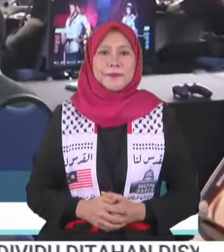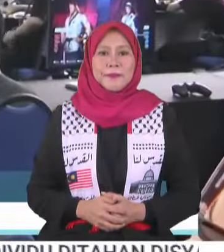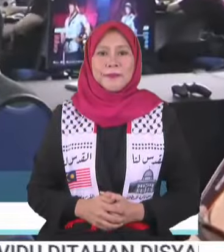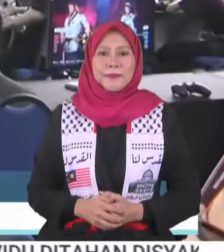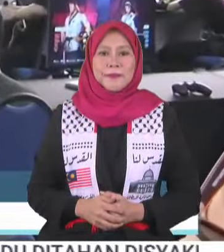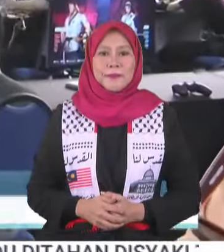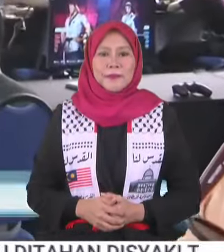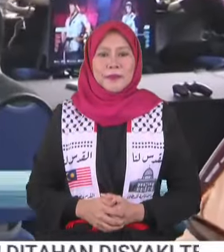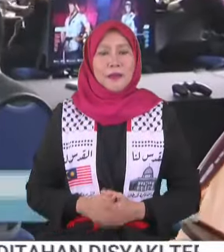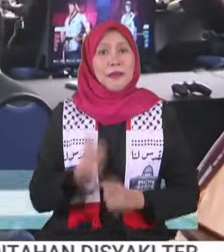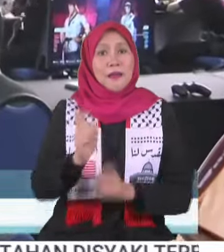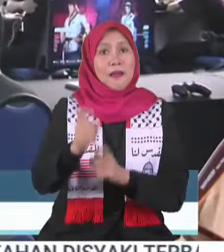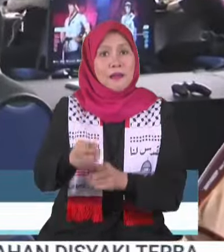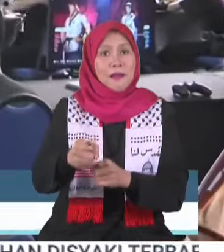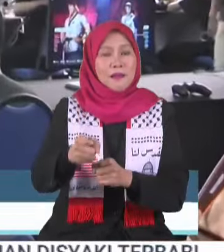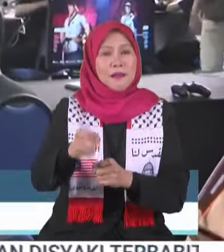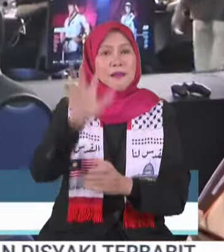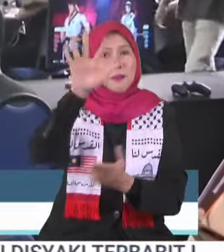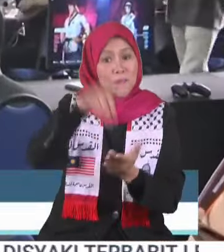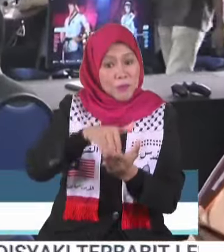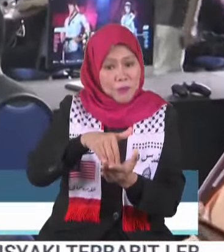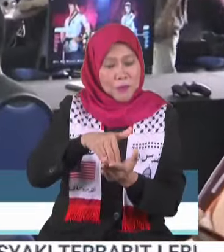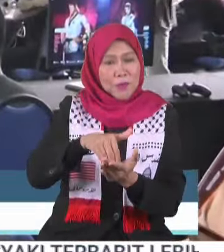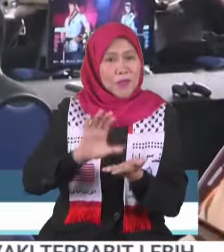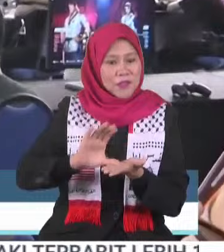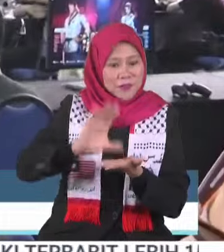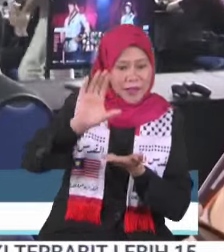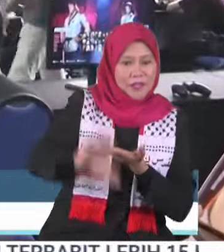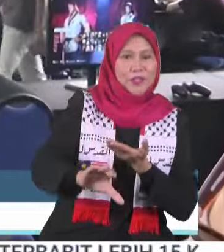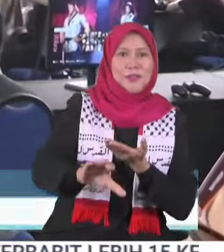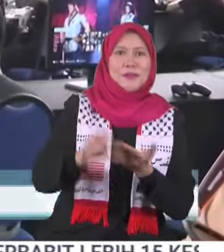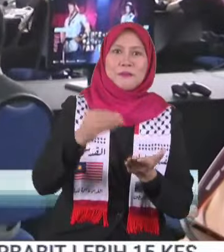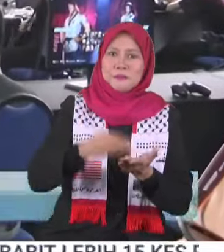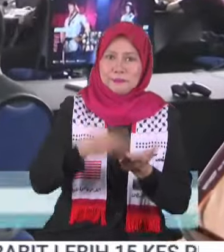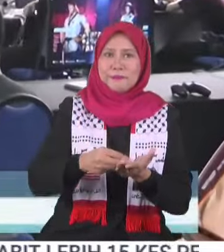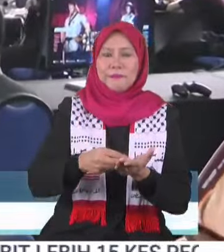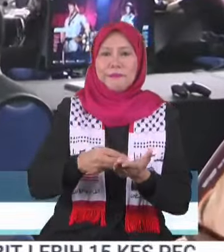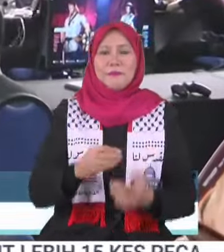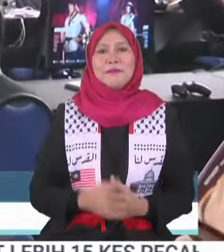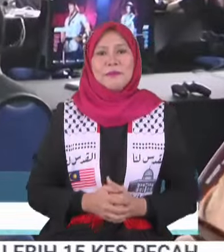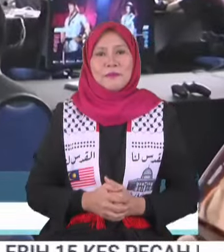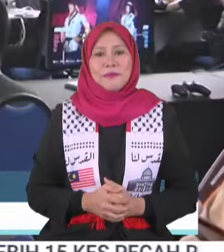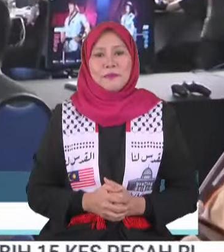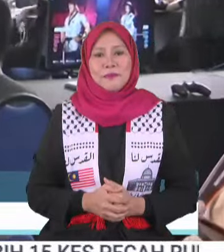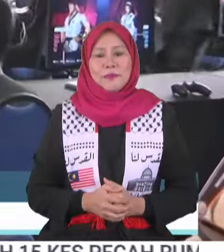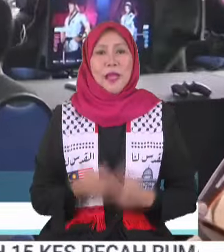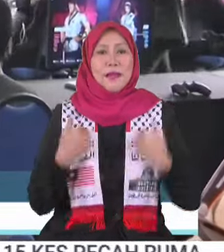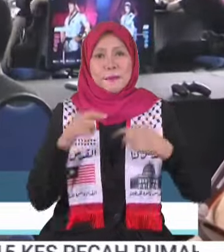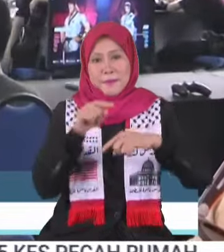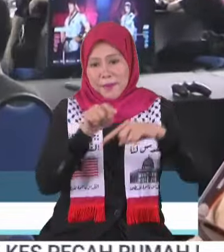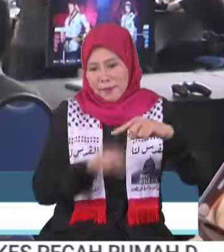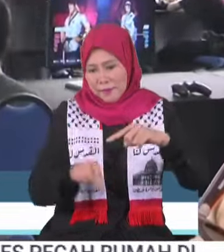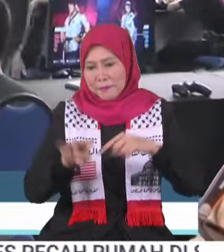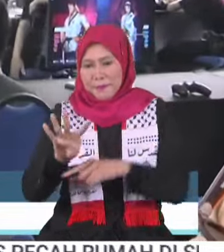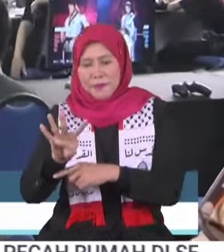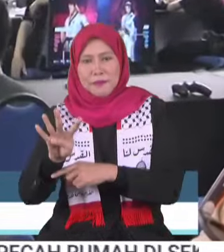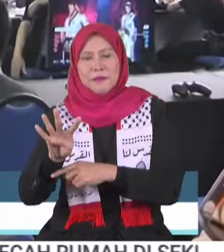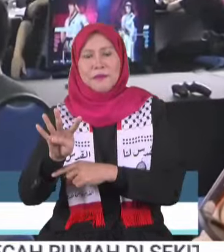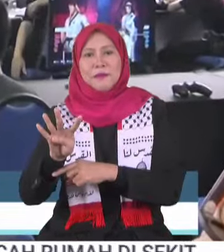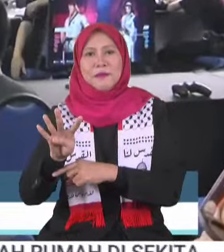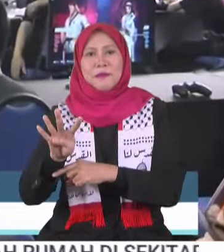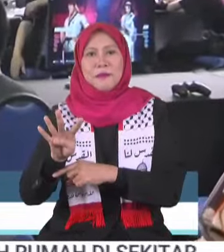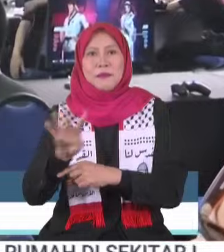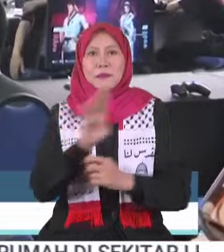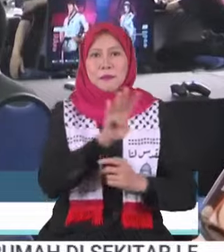So hadiah yang terkumpul sebanyak RM5,000, kita bagi cash tunai. Dan terkumpul tu jangan pergi ke keempat lah.